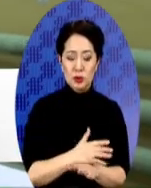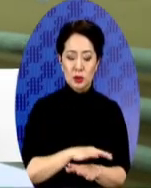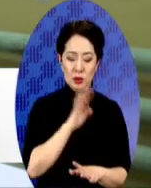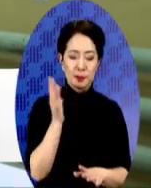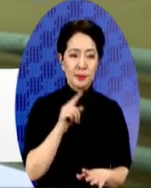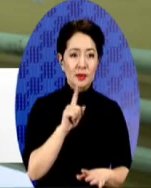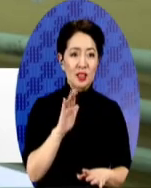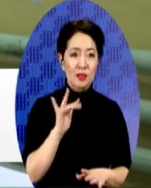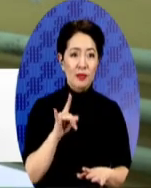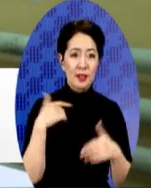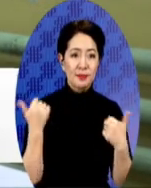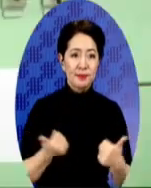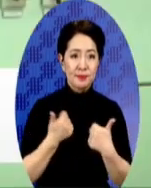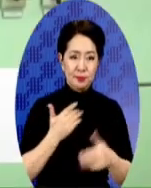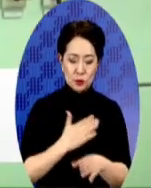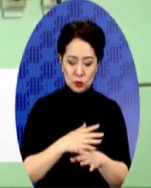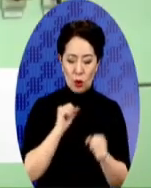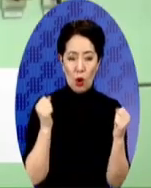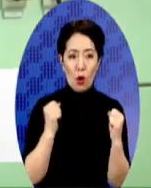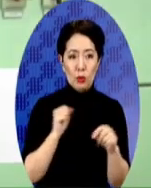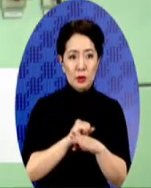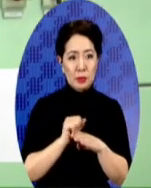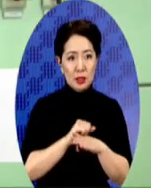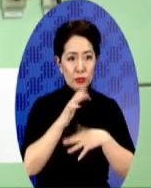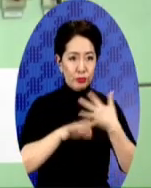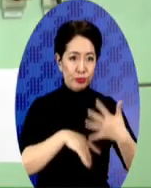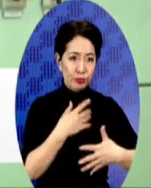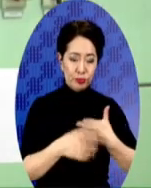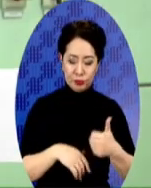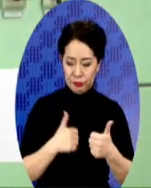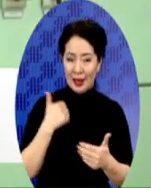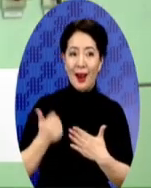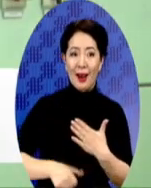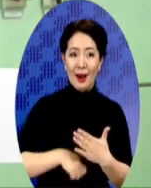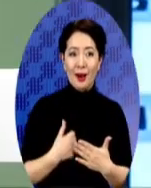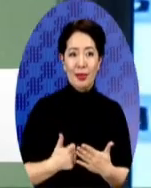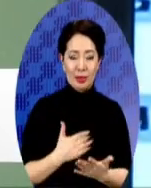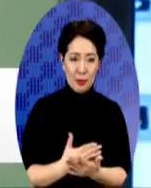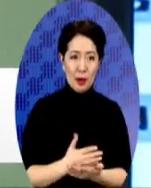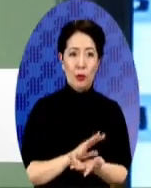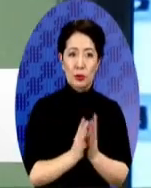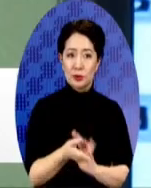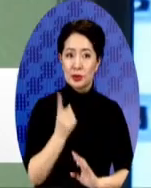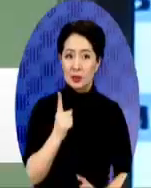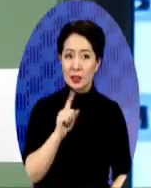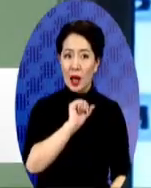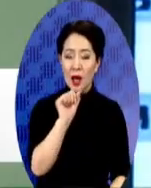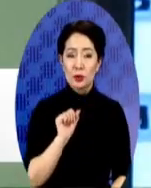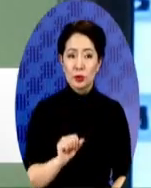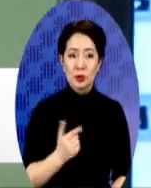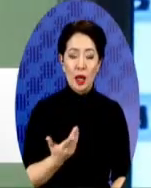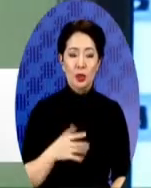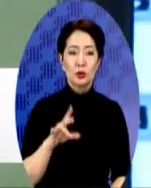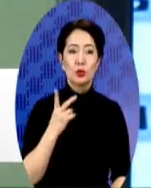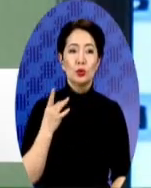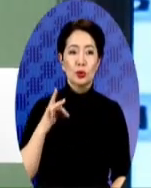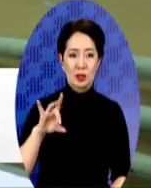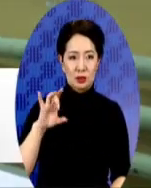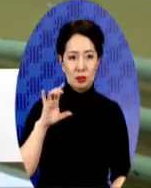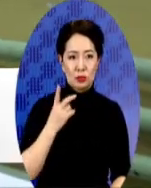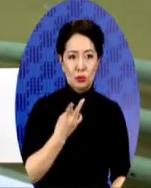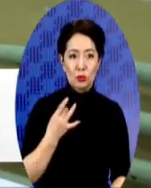одоо өвлийн галгаа үйлчлэлтийн бэлтгэл ажил бол бүрэн хангагдсан байна. А нэг асуудал бол манай нүүрсний нөөц, манай 2